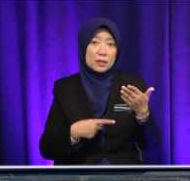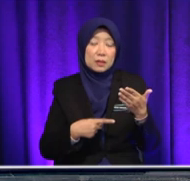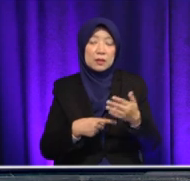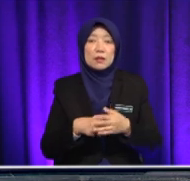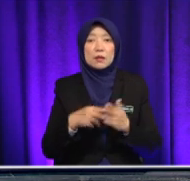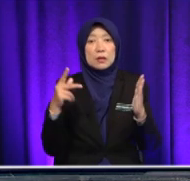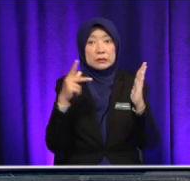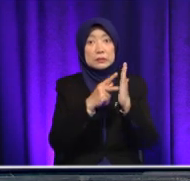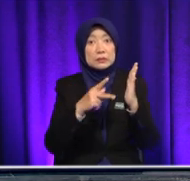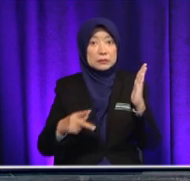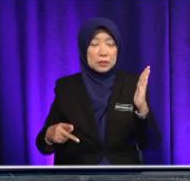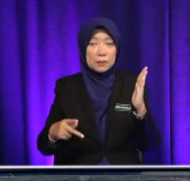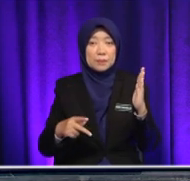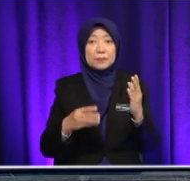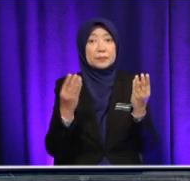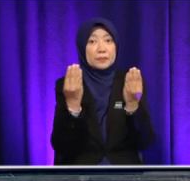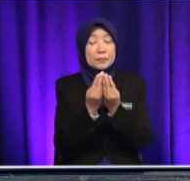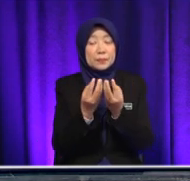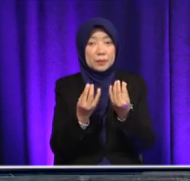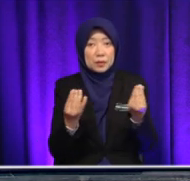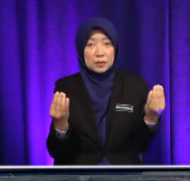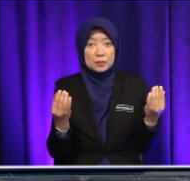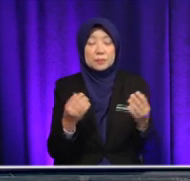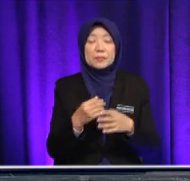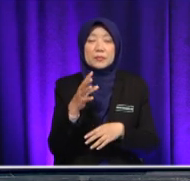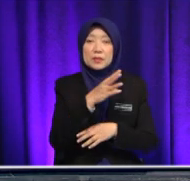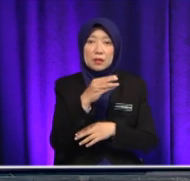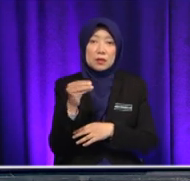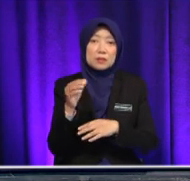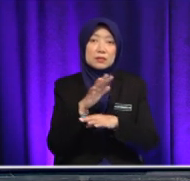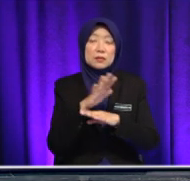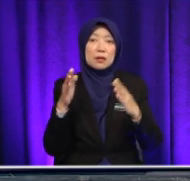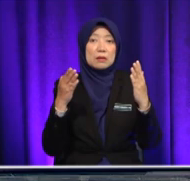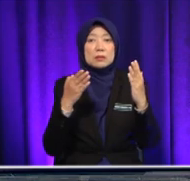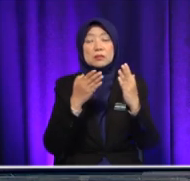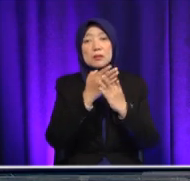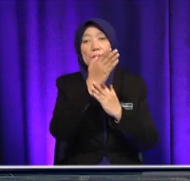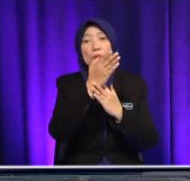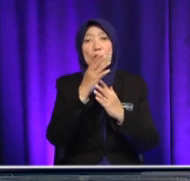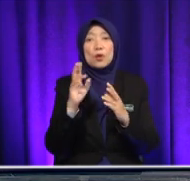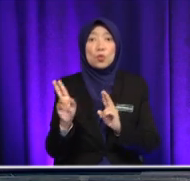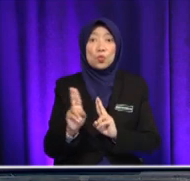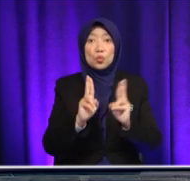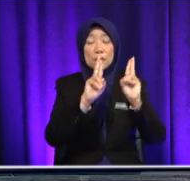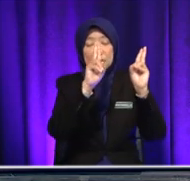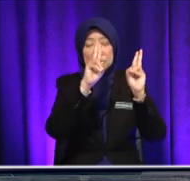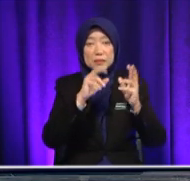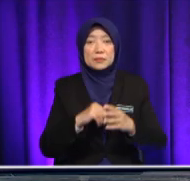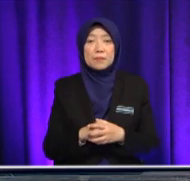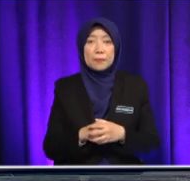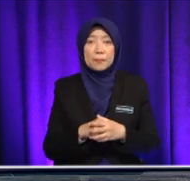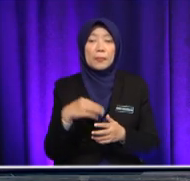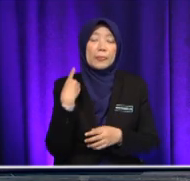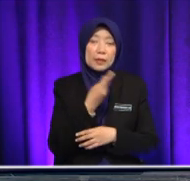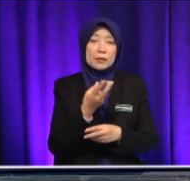penebak elektrik yang baik dan tidak telap udara. Okay. So itu adalah ciri-ciri utama yang kita nak buat dalam eksperimen